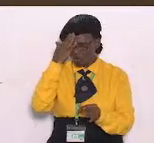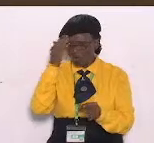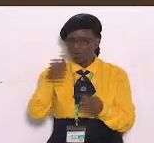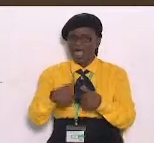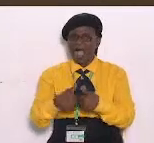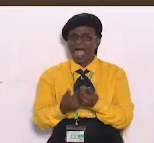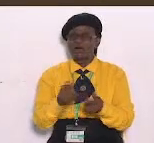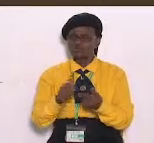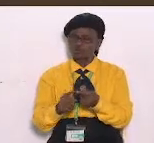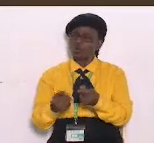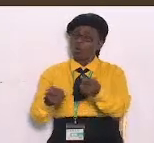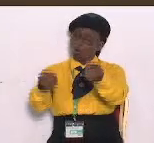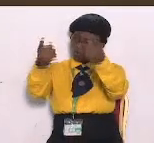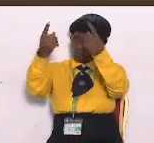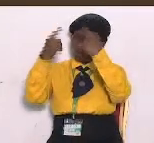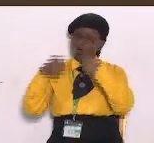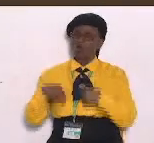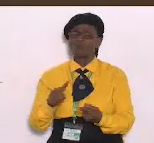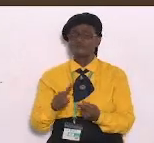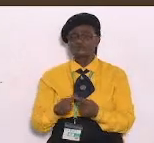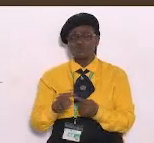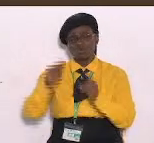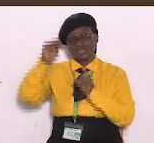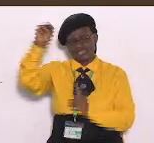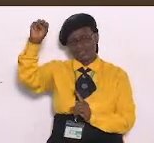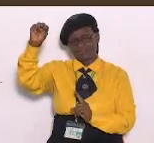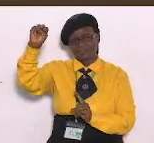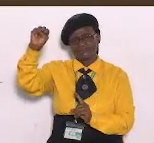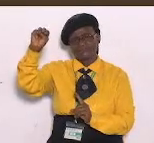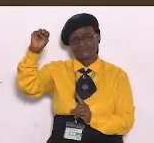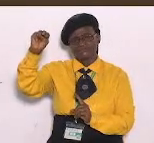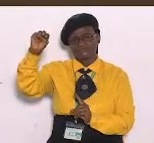exploits si tu connais comment